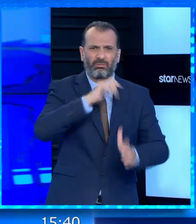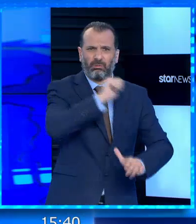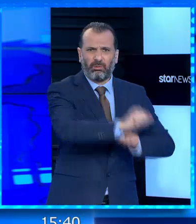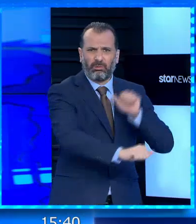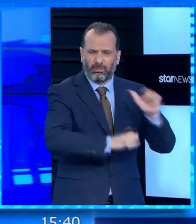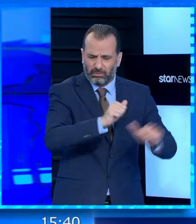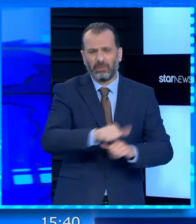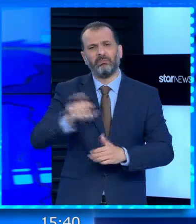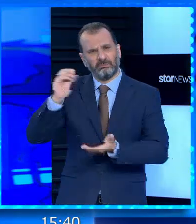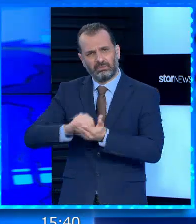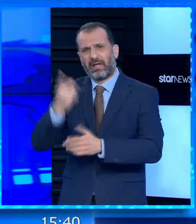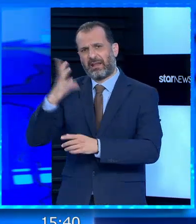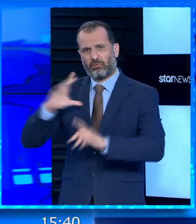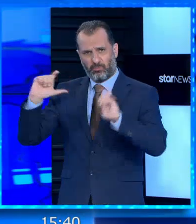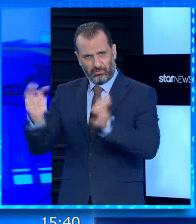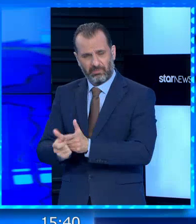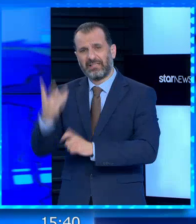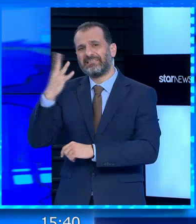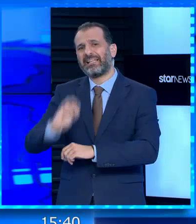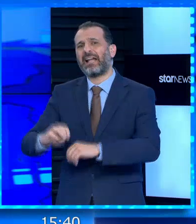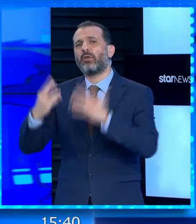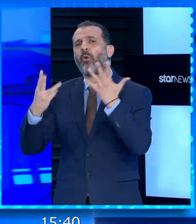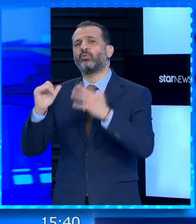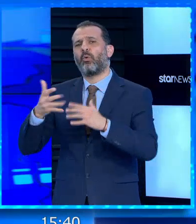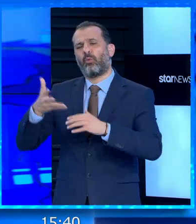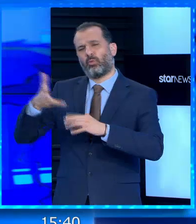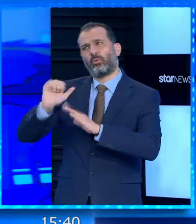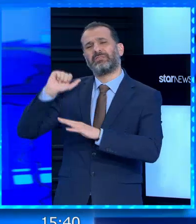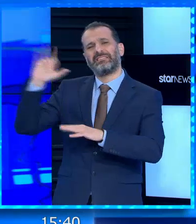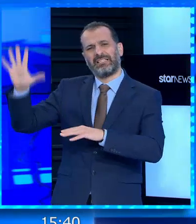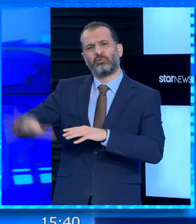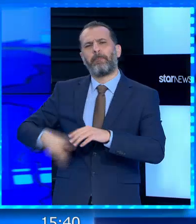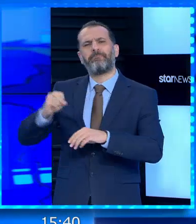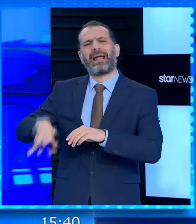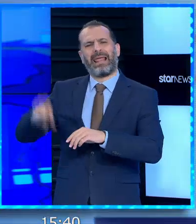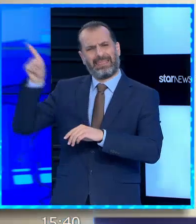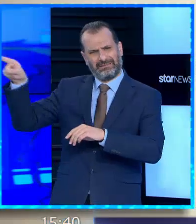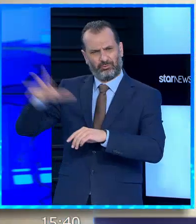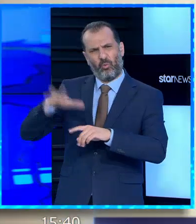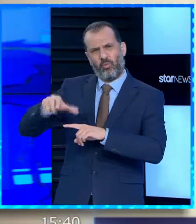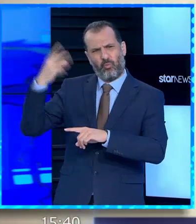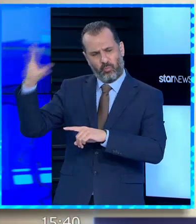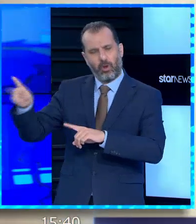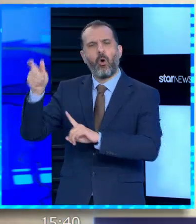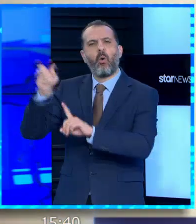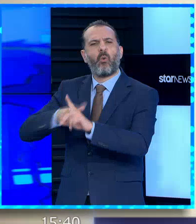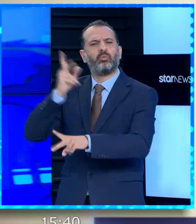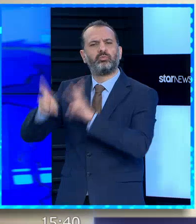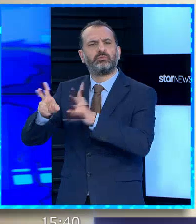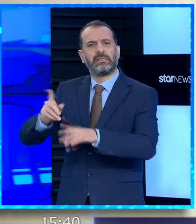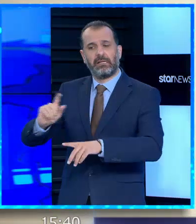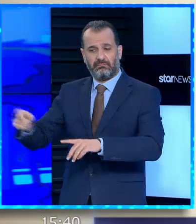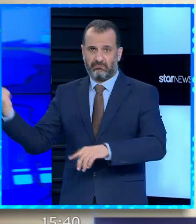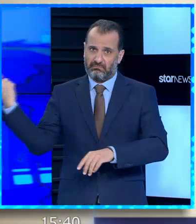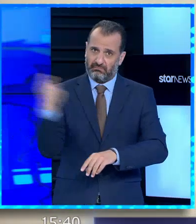για 48χρονο από τον Μπαγκλαντές, ο οποίος κατηγορείται ότι πλήρωσε για να βιάσει την ανήλικη. Θα οδηγηθεί και αυτό στον εισαγγελέα, όπως